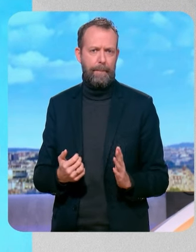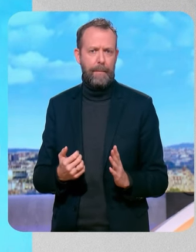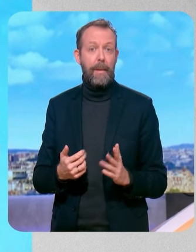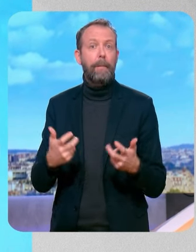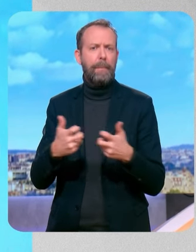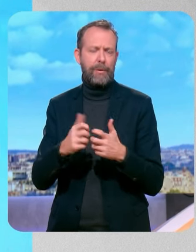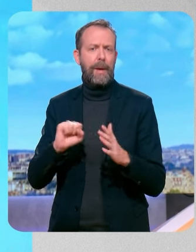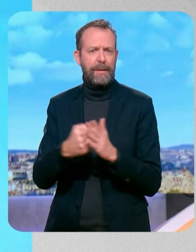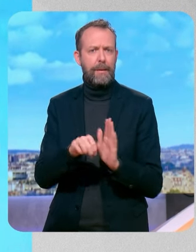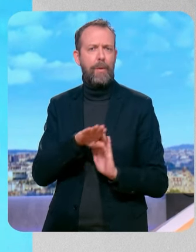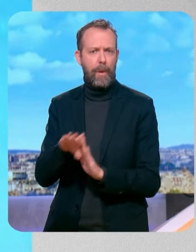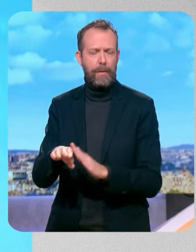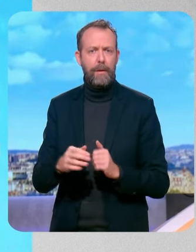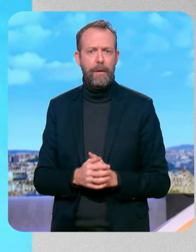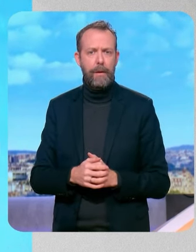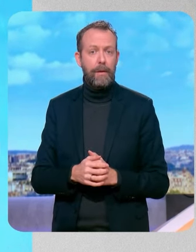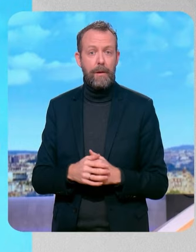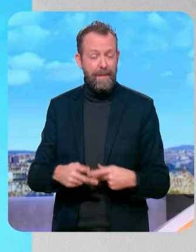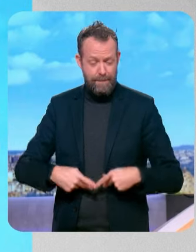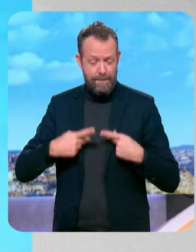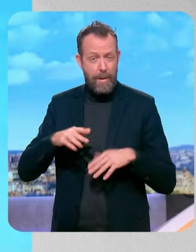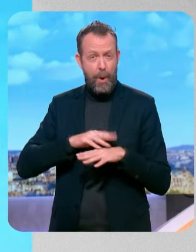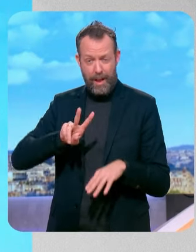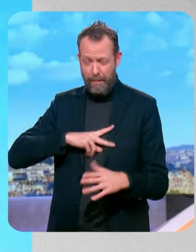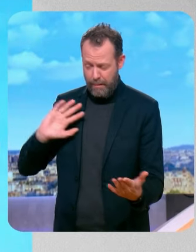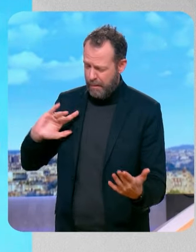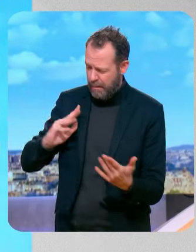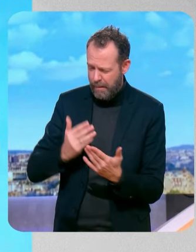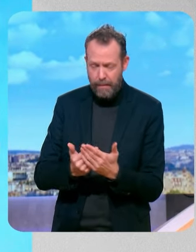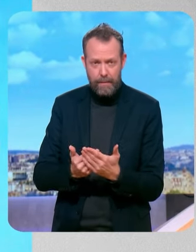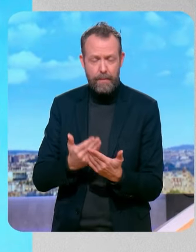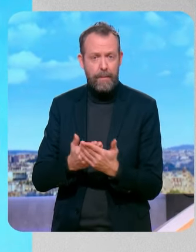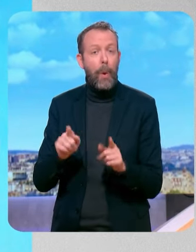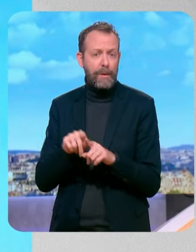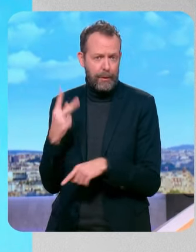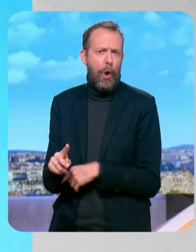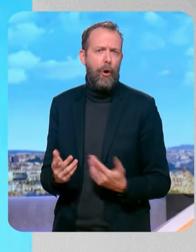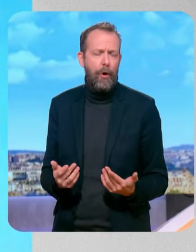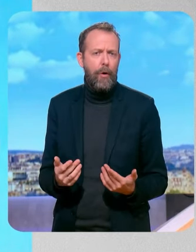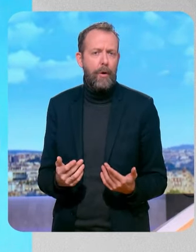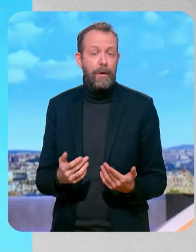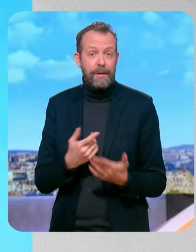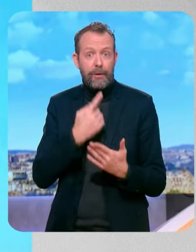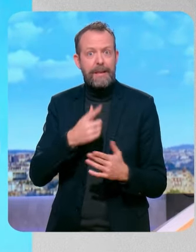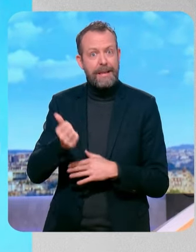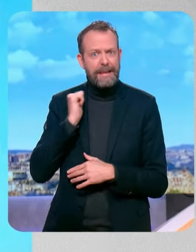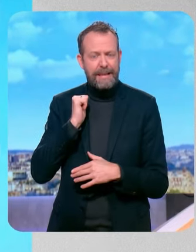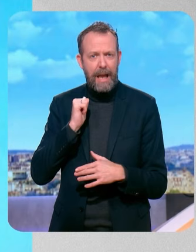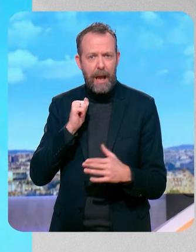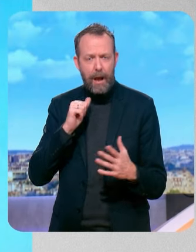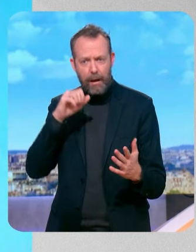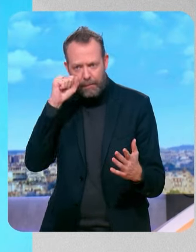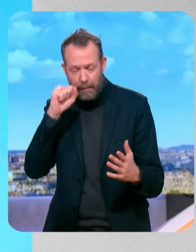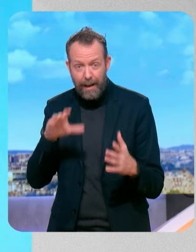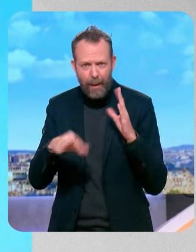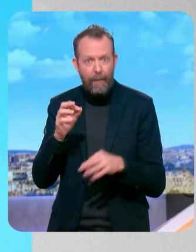avec l'extrême droite. Toute ma vie politique, et toute la leur. Et donc hier, quand ils ont découvert que